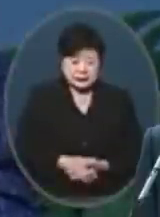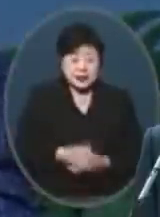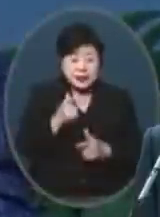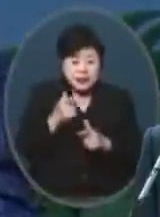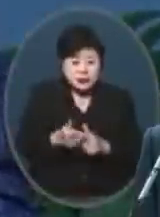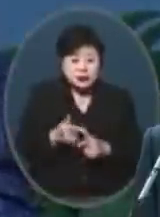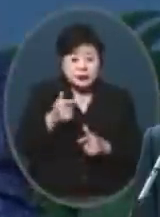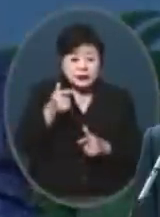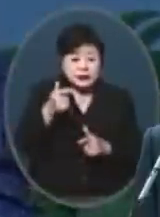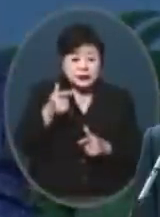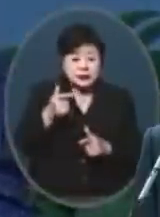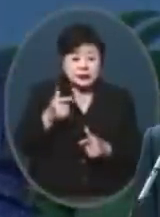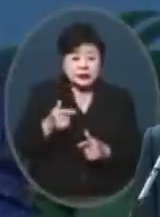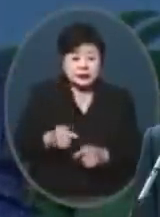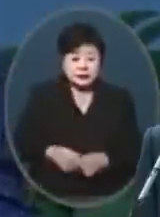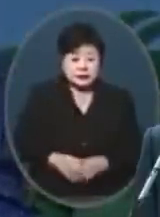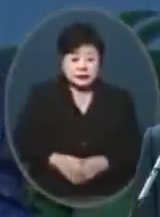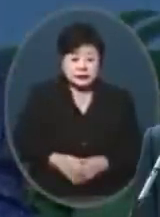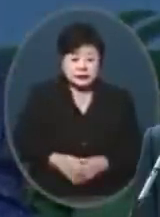예수님이